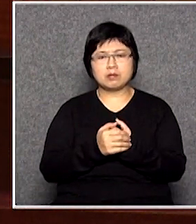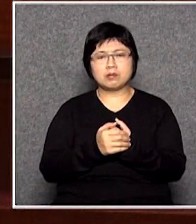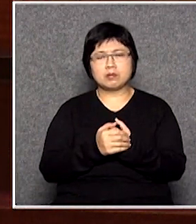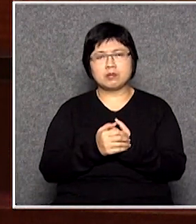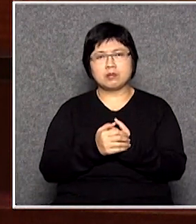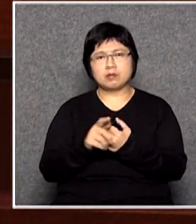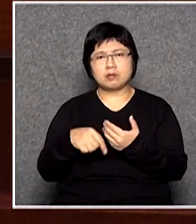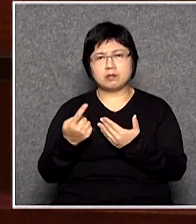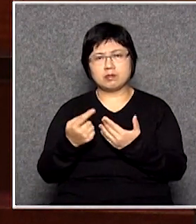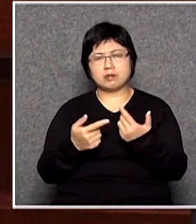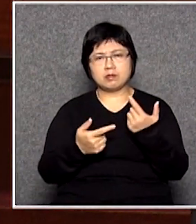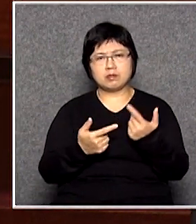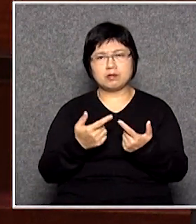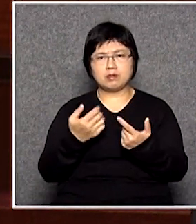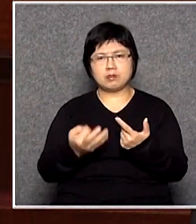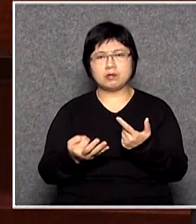另外